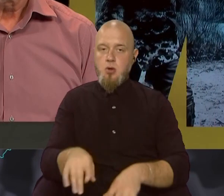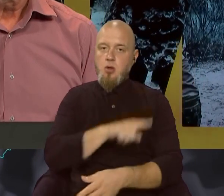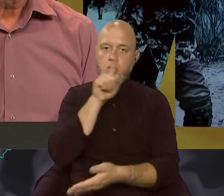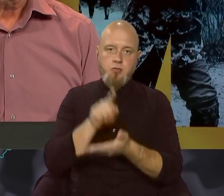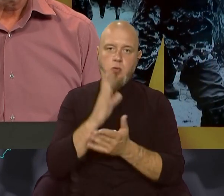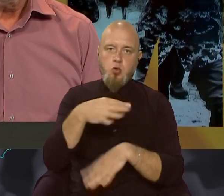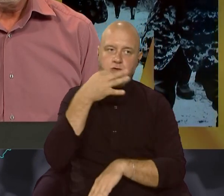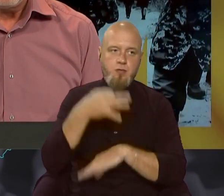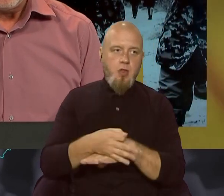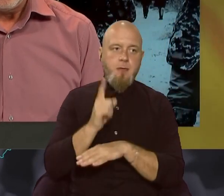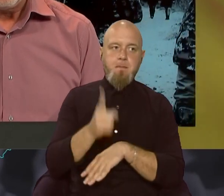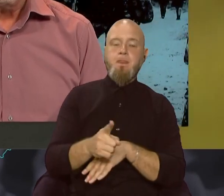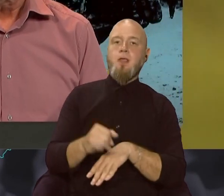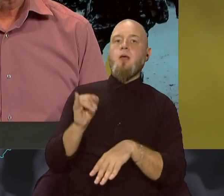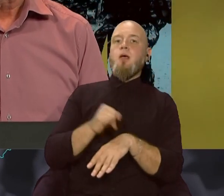будуть відповідати. І